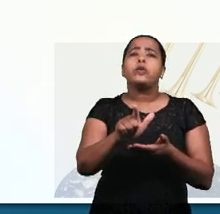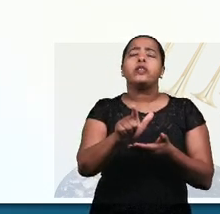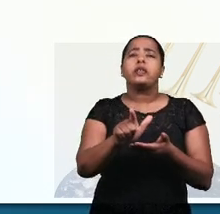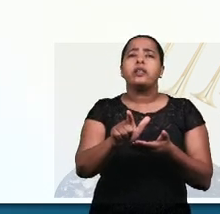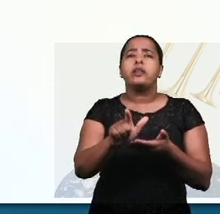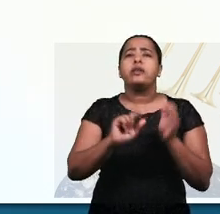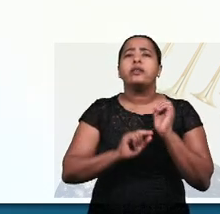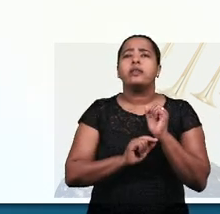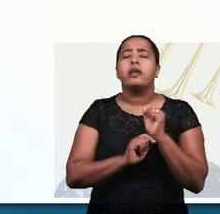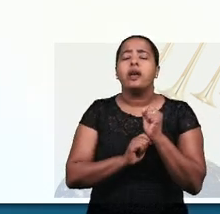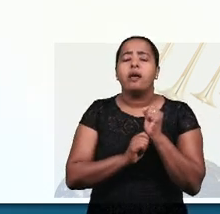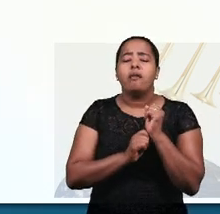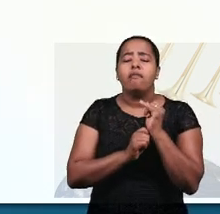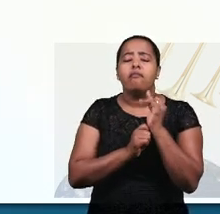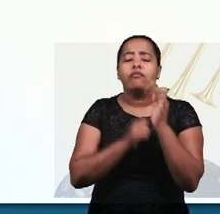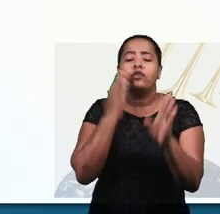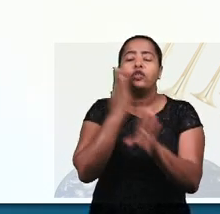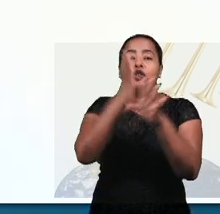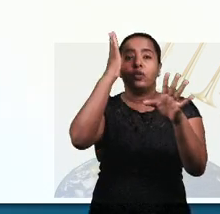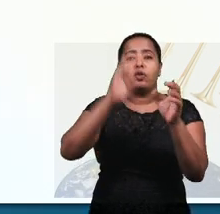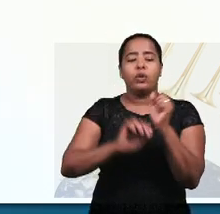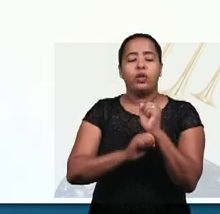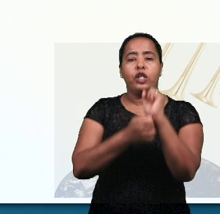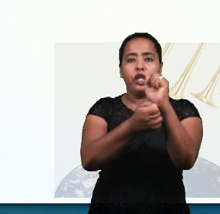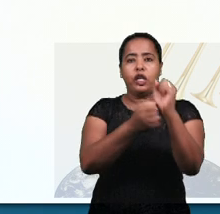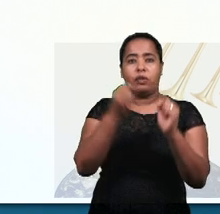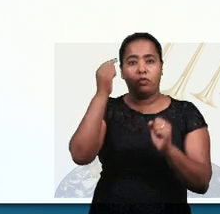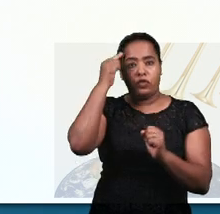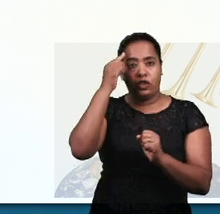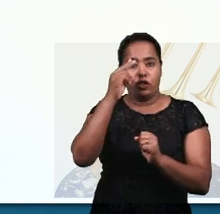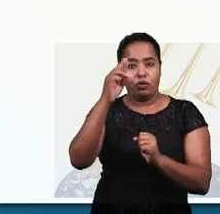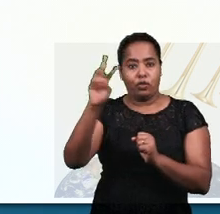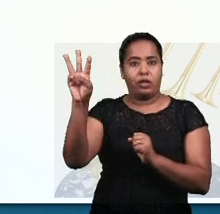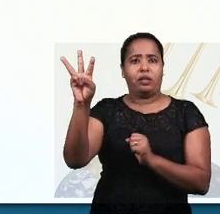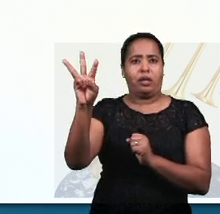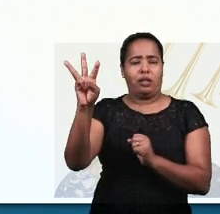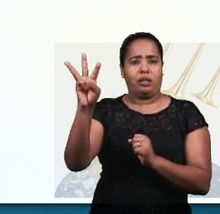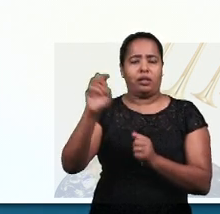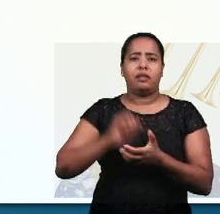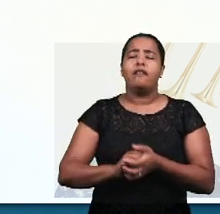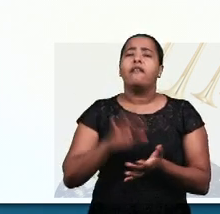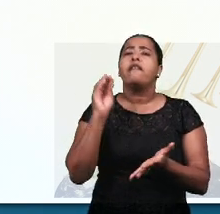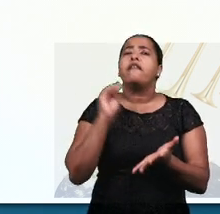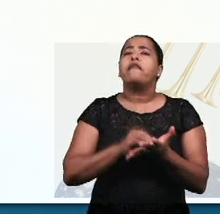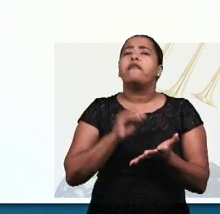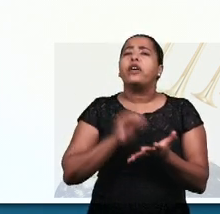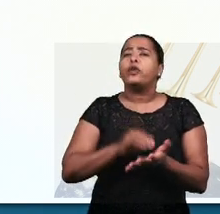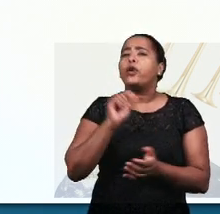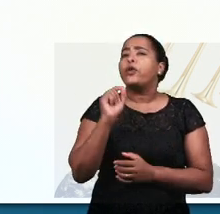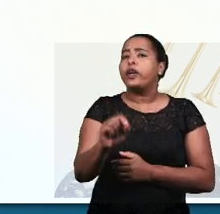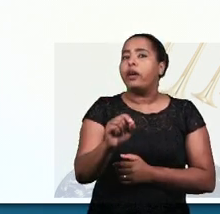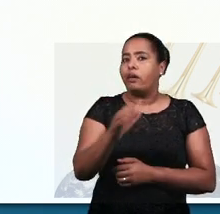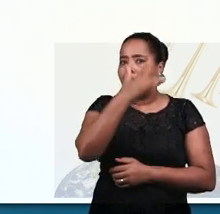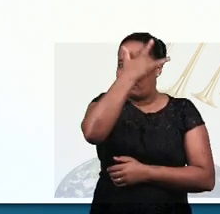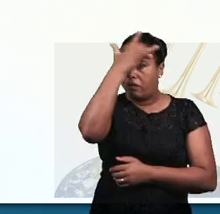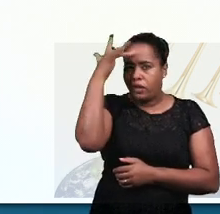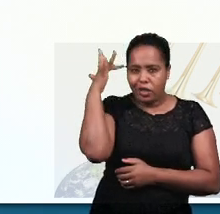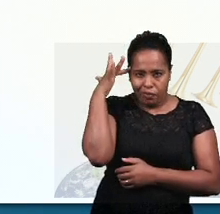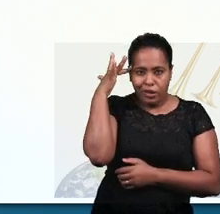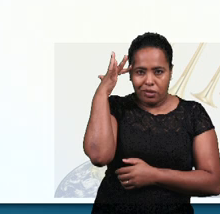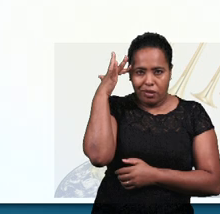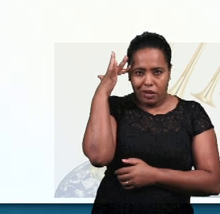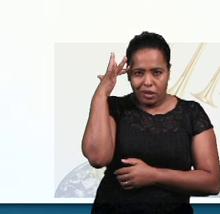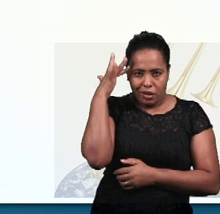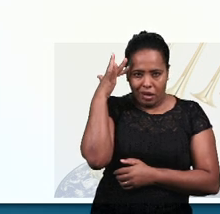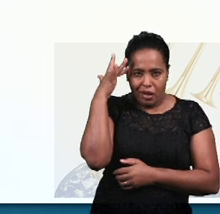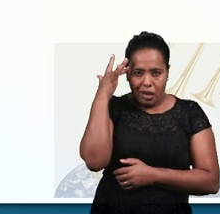qui les ont amenés à ne pas déclarer l'énigme en 3 jours? C'était le texte. Je reprends. Qu'est-ce qui a manqué